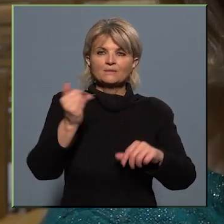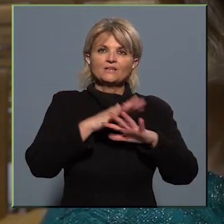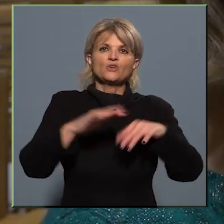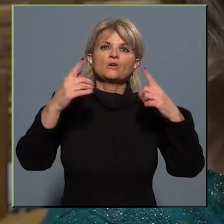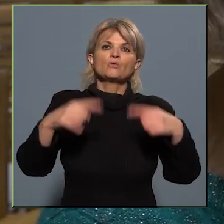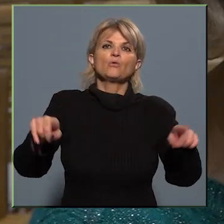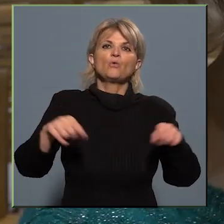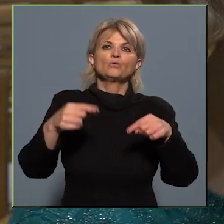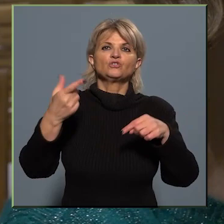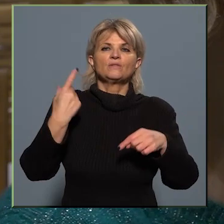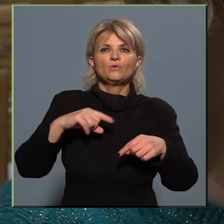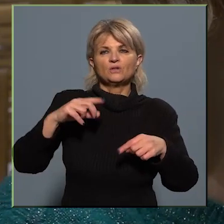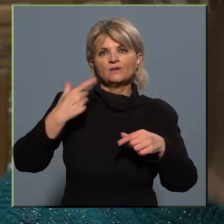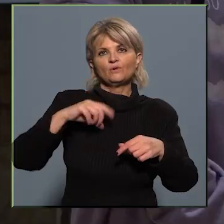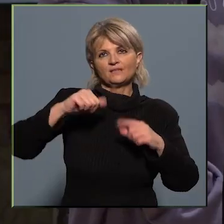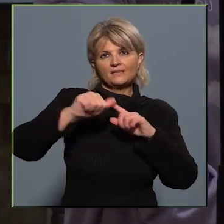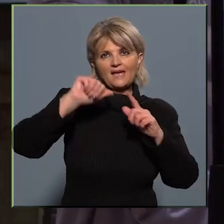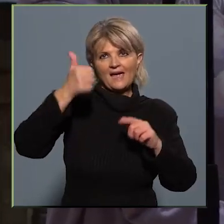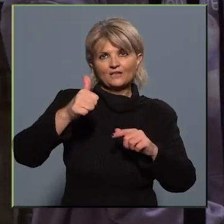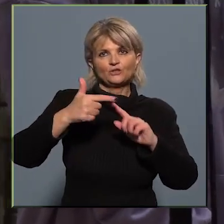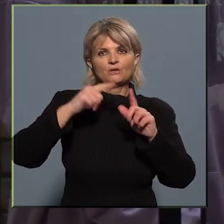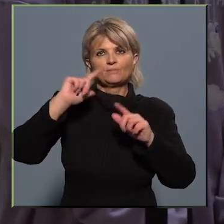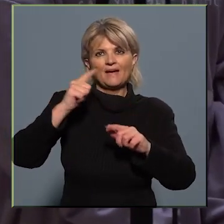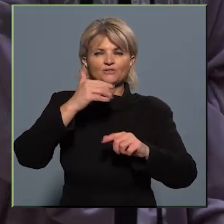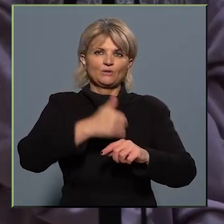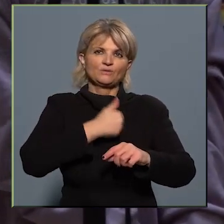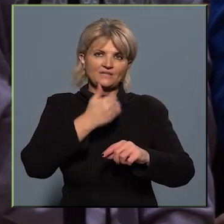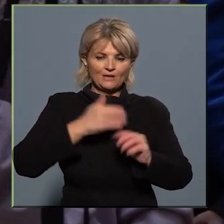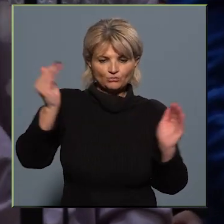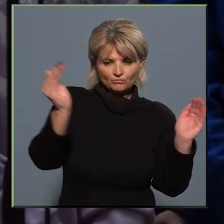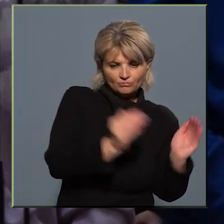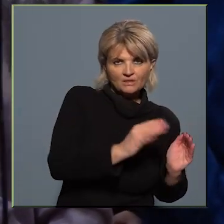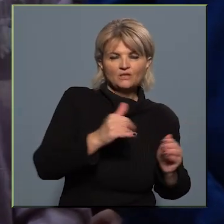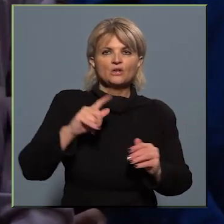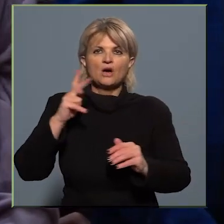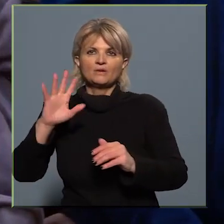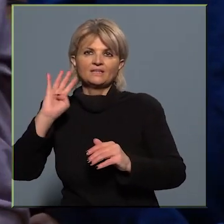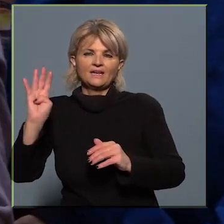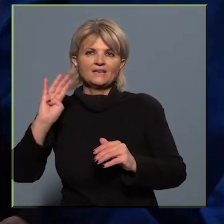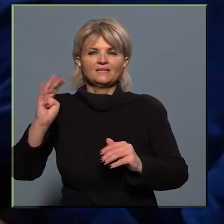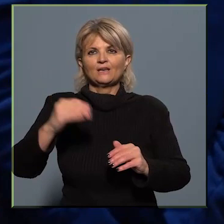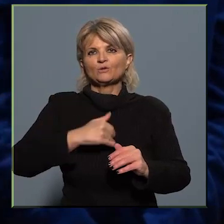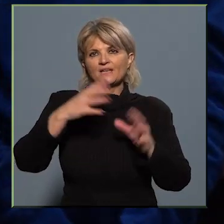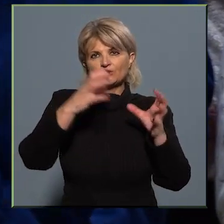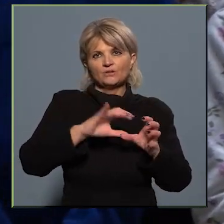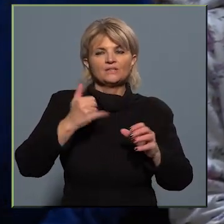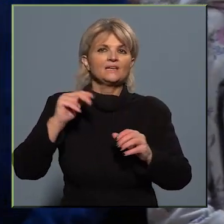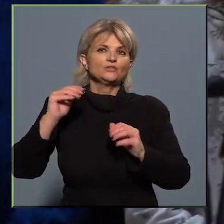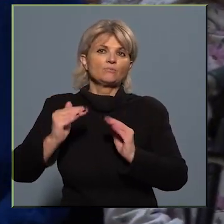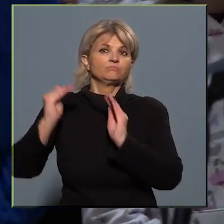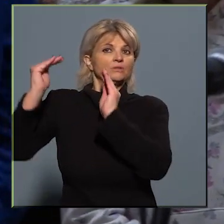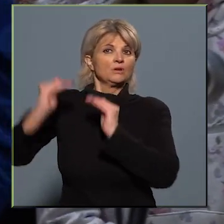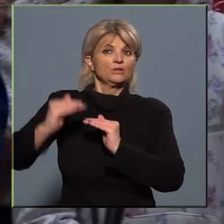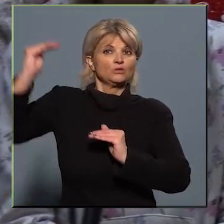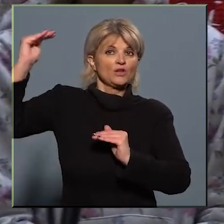volt egy első-második osztályosokból álló aprókara, a harmadik-negyedikesek kórusa, a kicsinyek kórusa, és ugye vannak a nagyok a harmadgyermekkar,